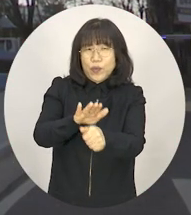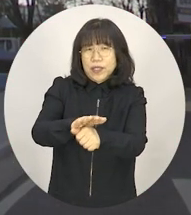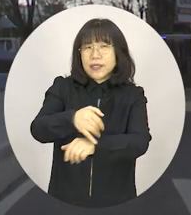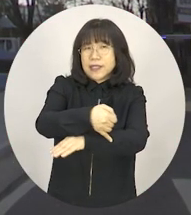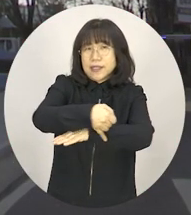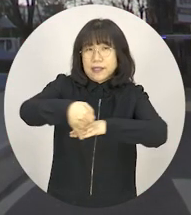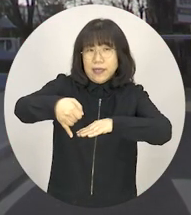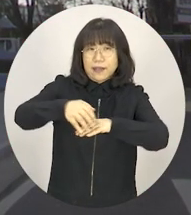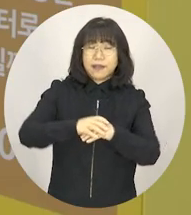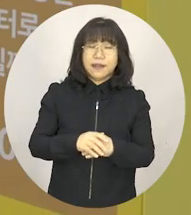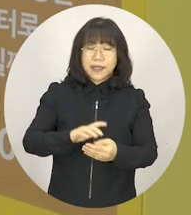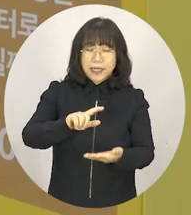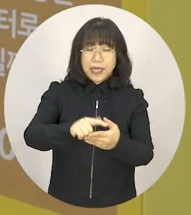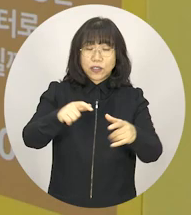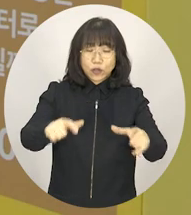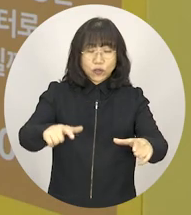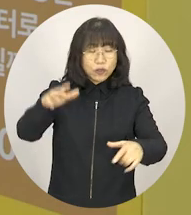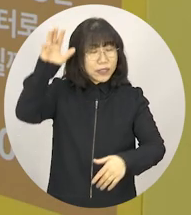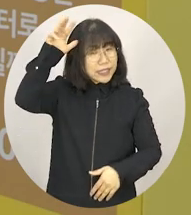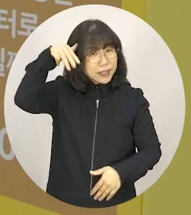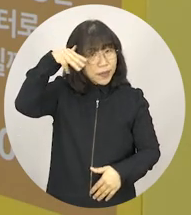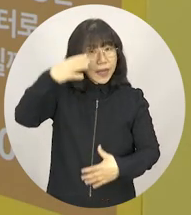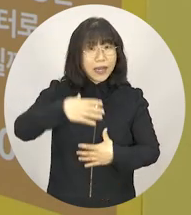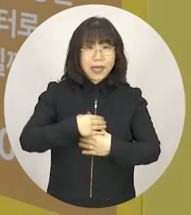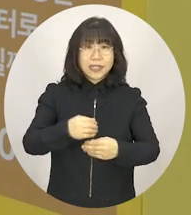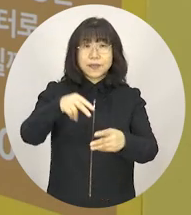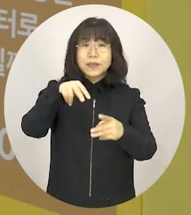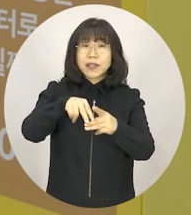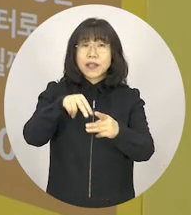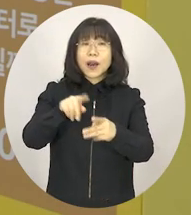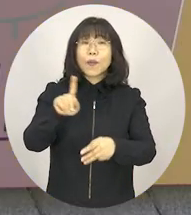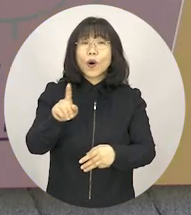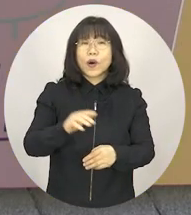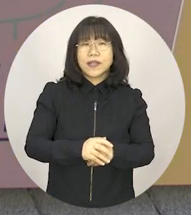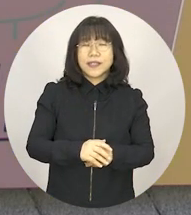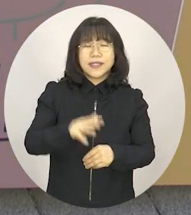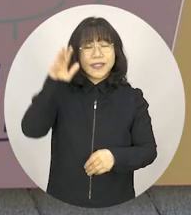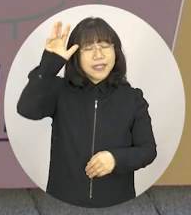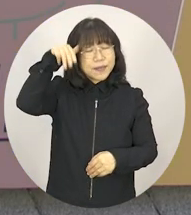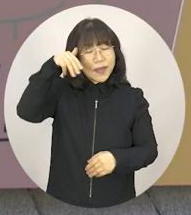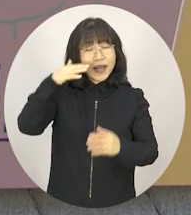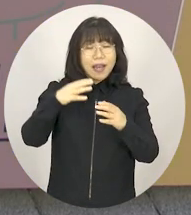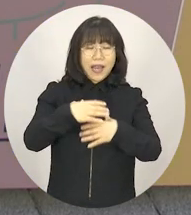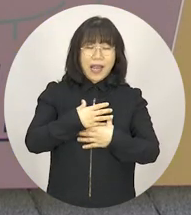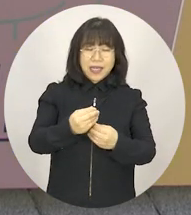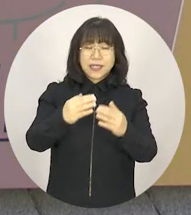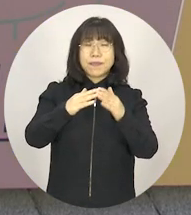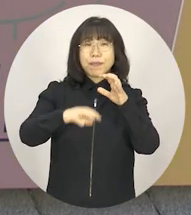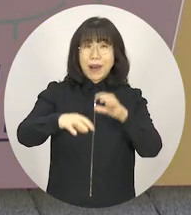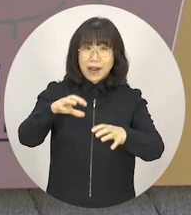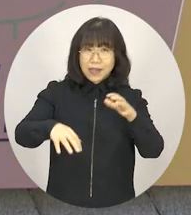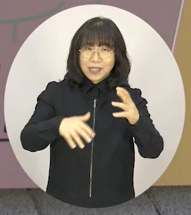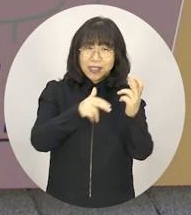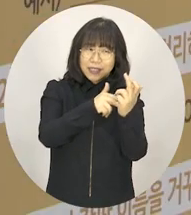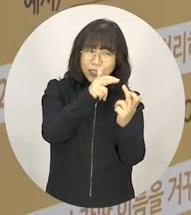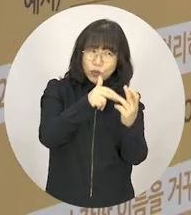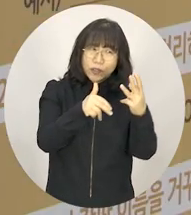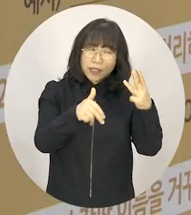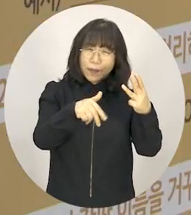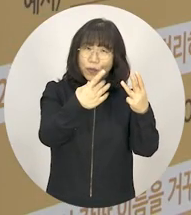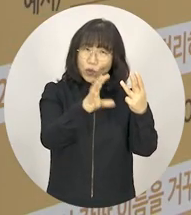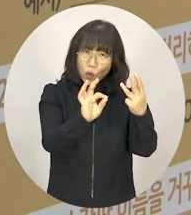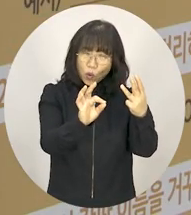디자인을 말합니다 이에 강서구 치매안심센터에서는 치매안심 마을인 등촌3동과 가양2동